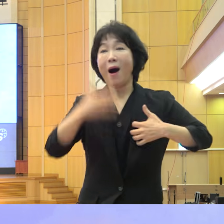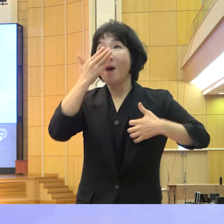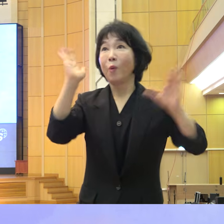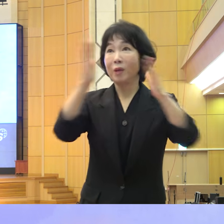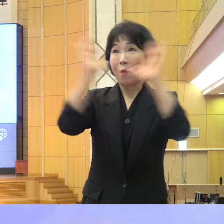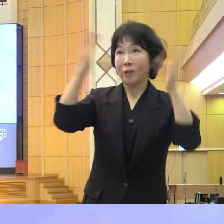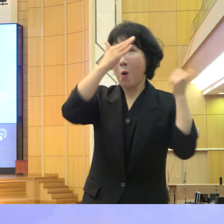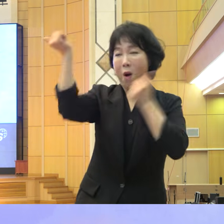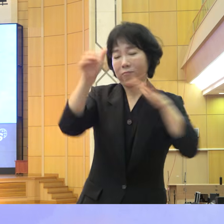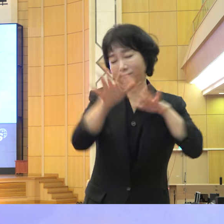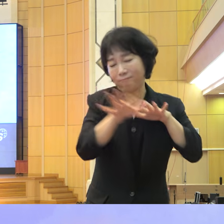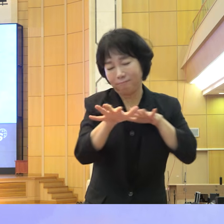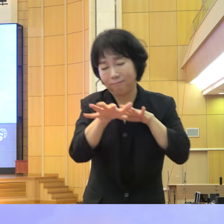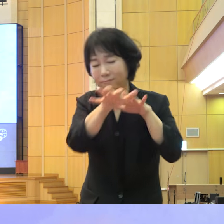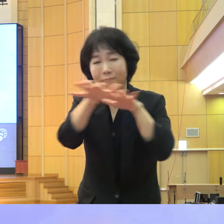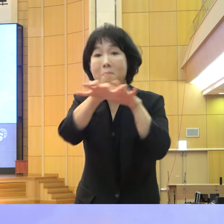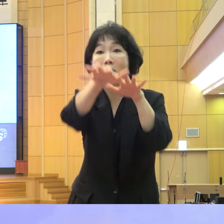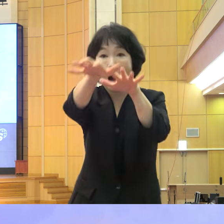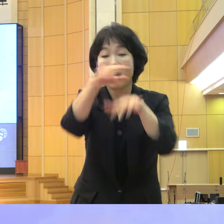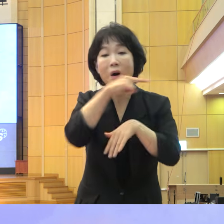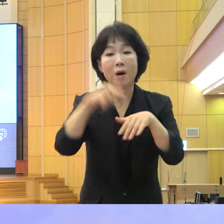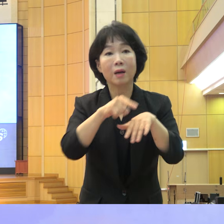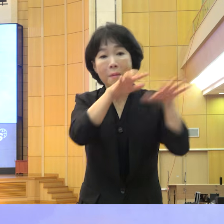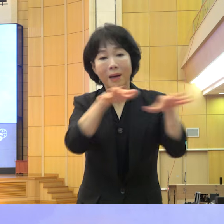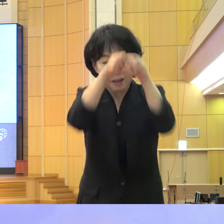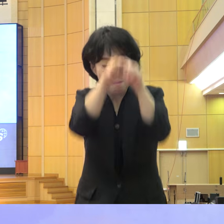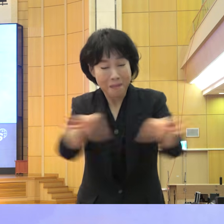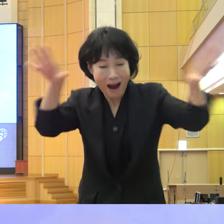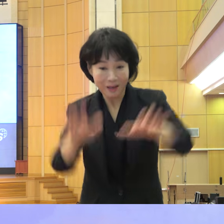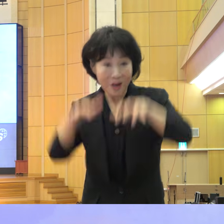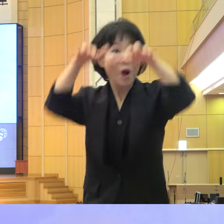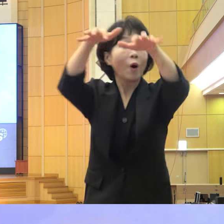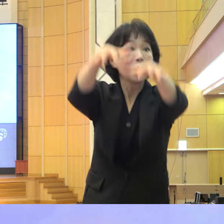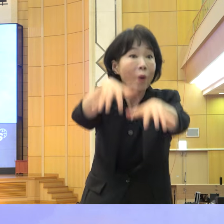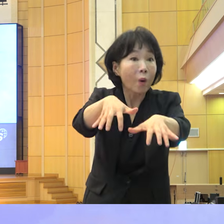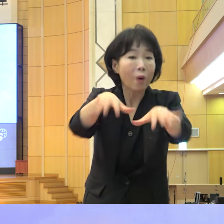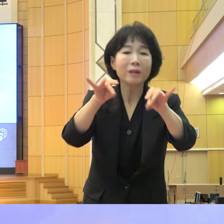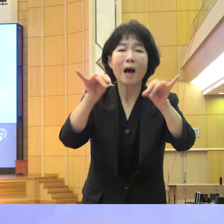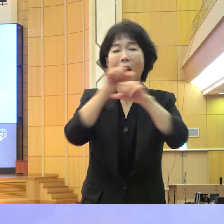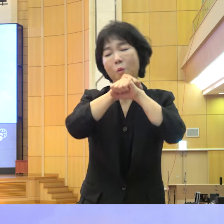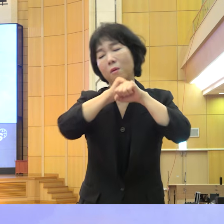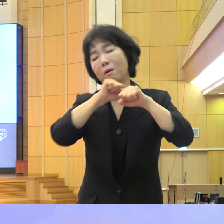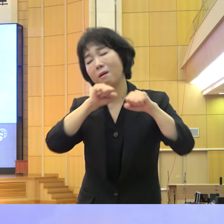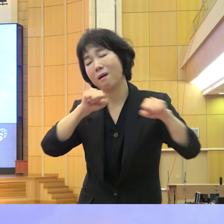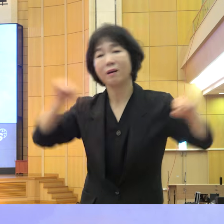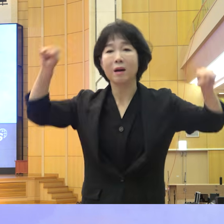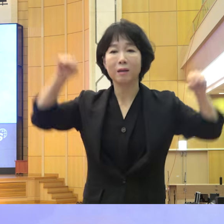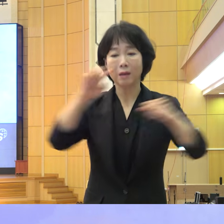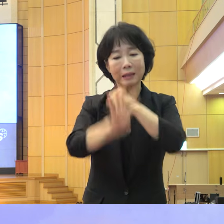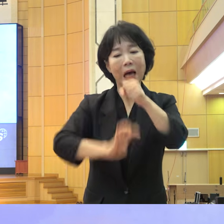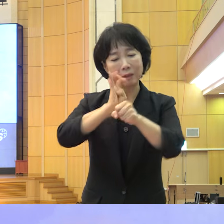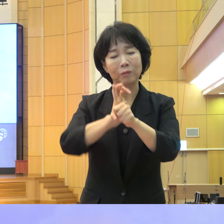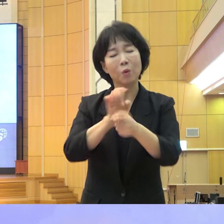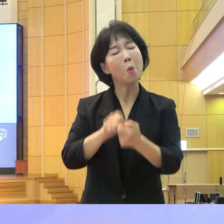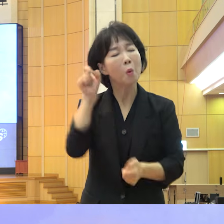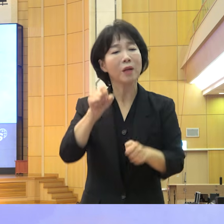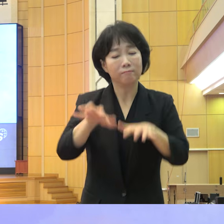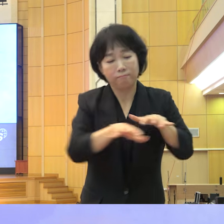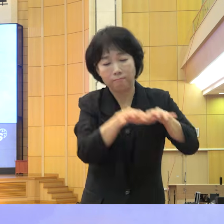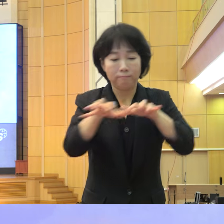따라 홍해바다를 건너고 광야에서 40년 동안